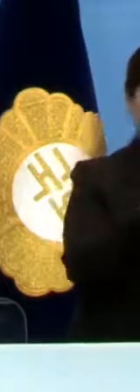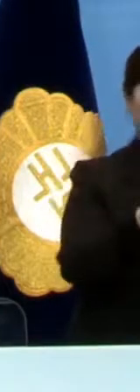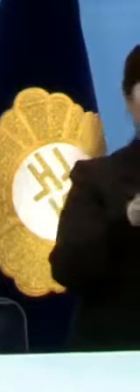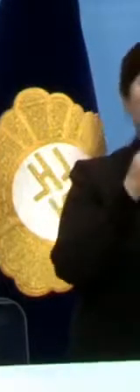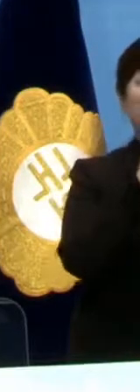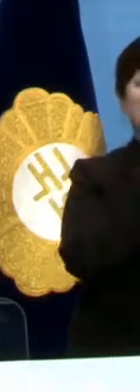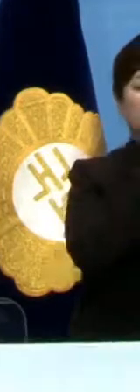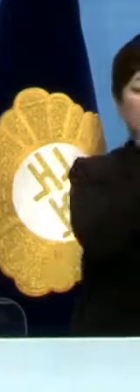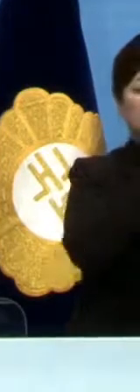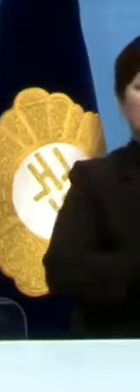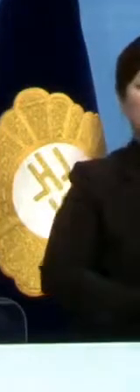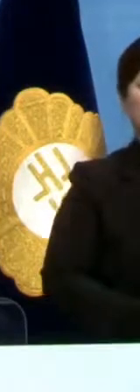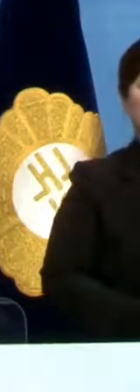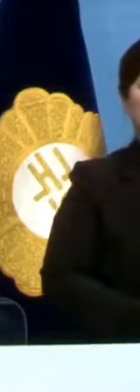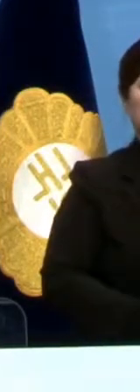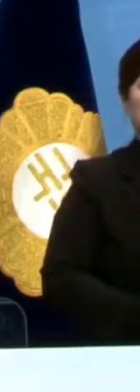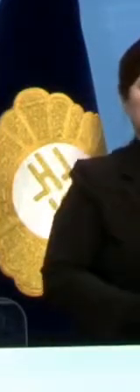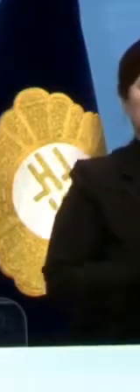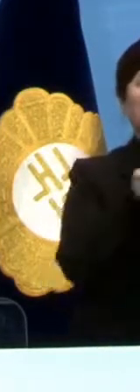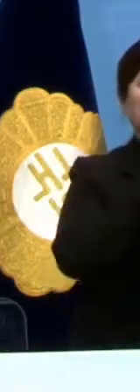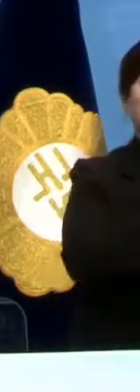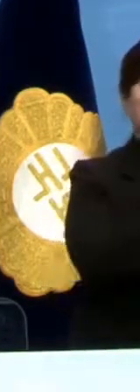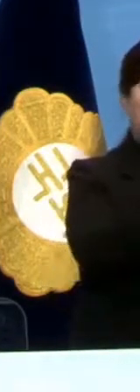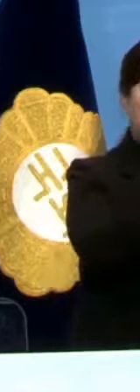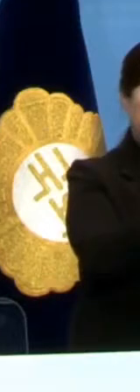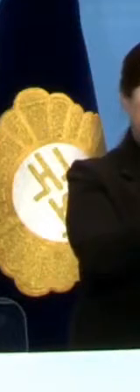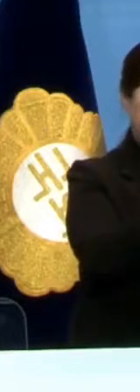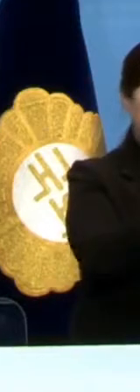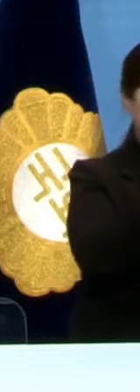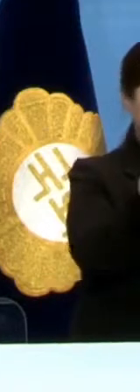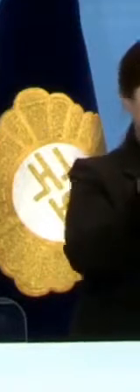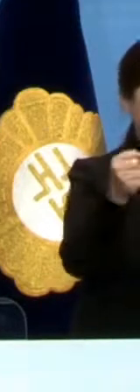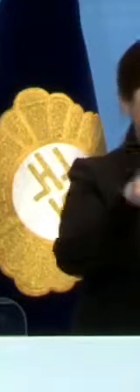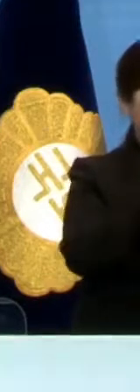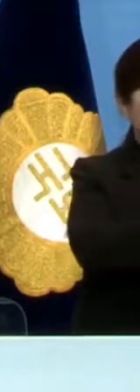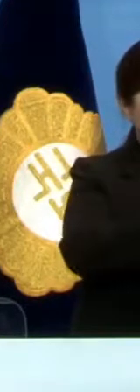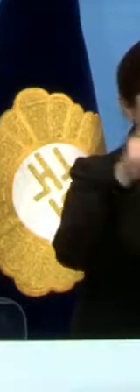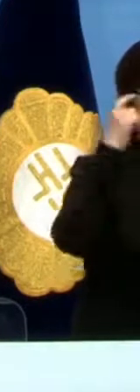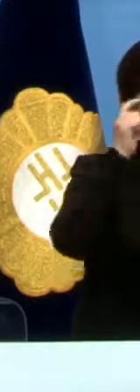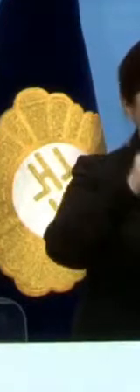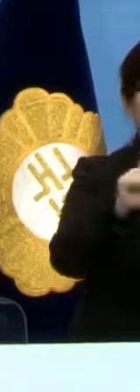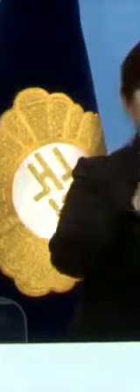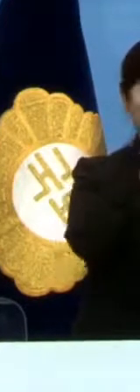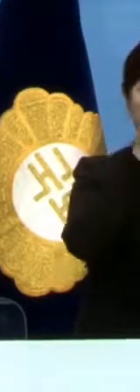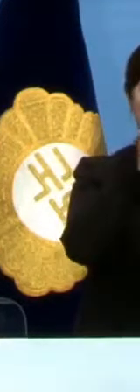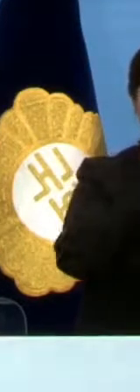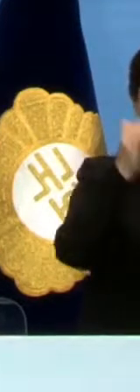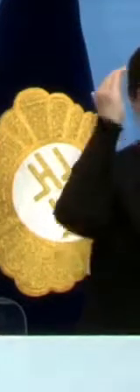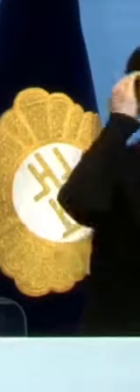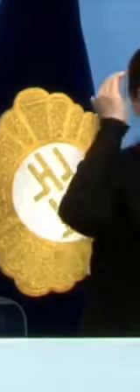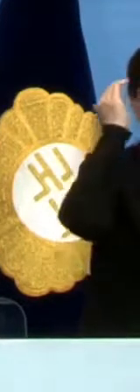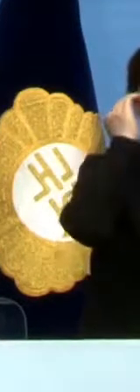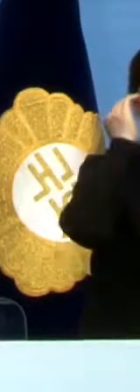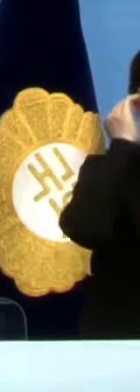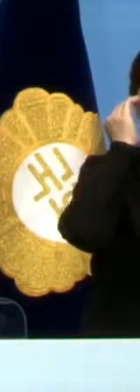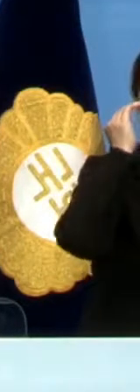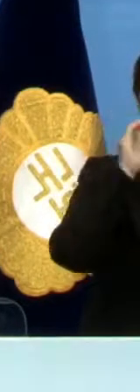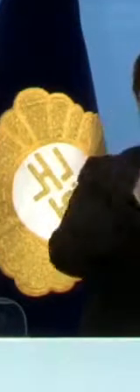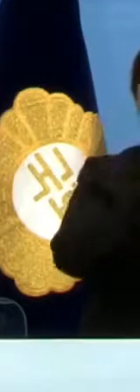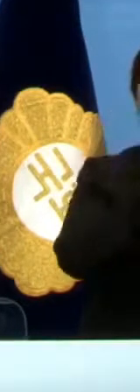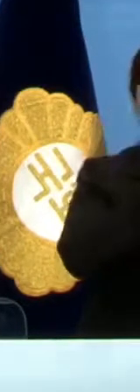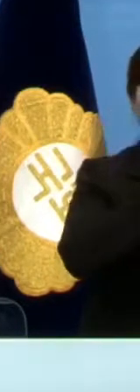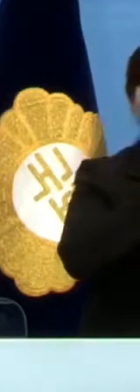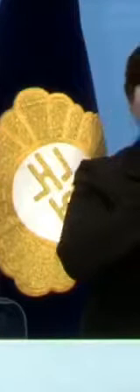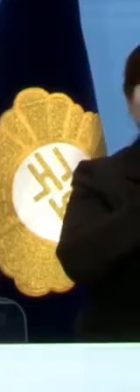못하고 있습니다. 이게 이제 부산이 가지고 있는 고민도 되겠습니다만 우리 대한민국이 정말